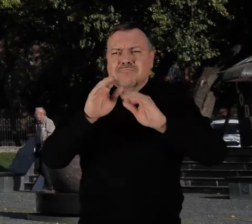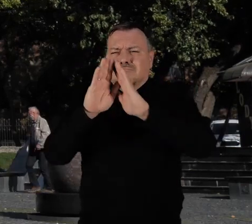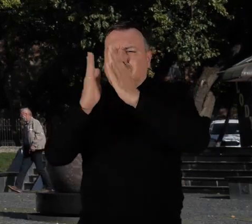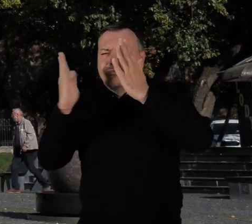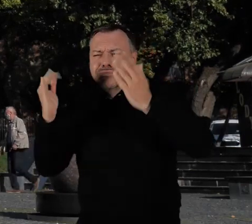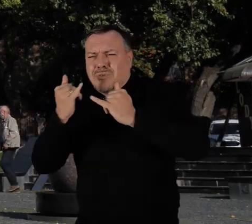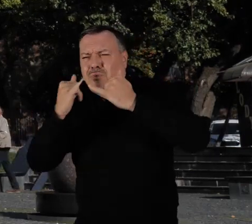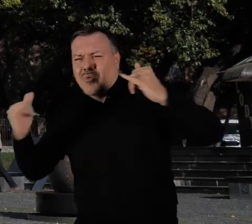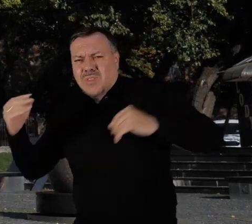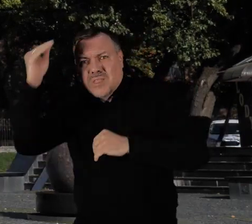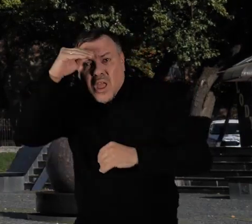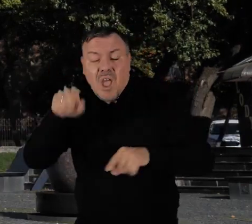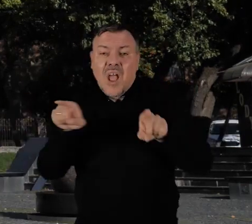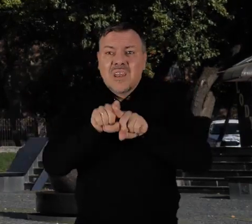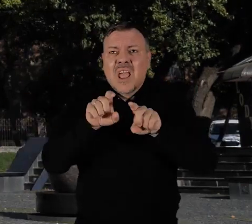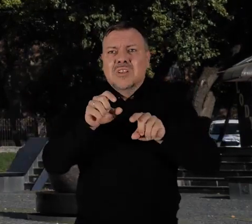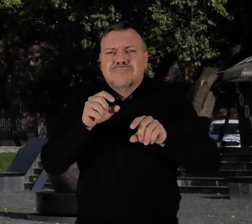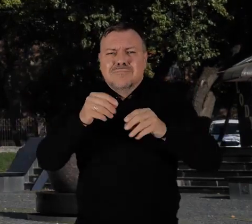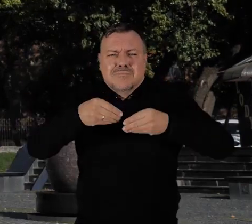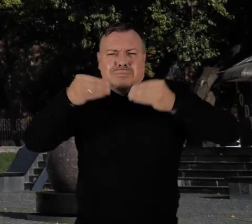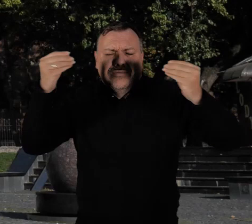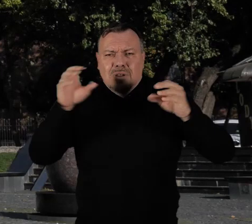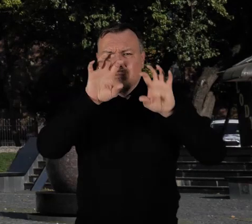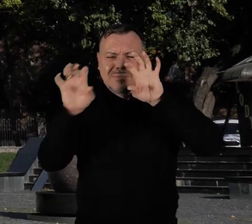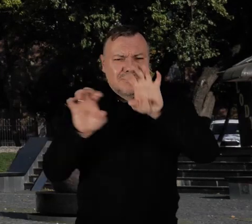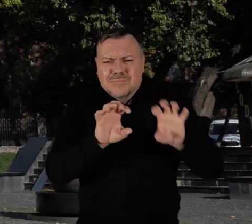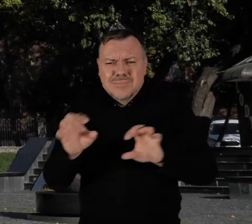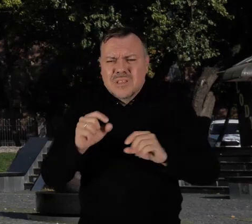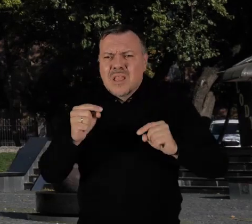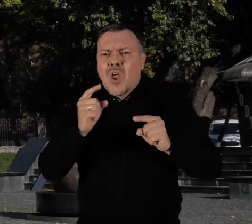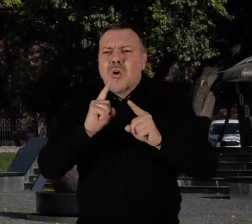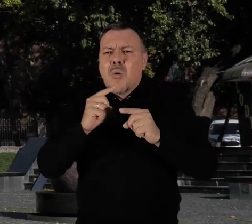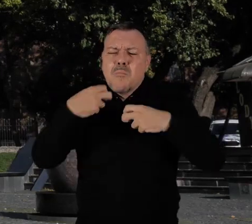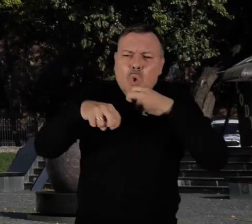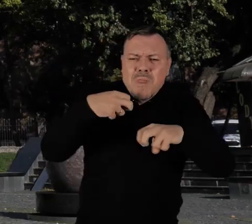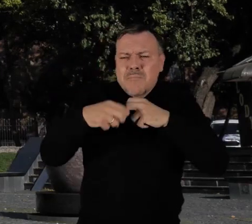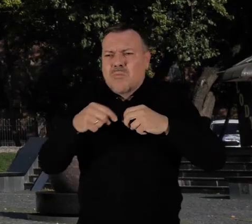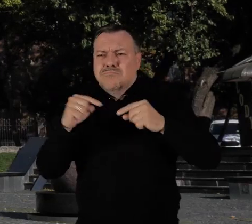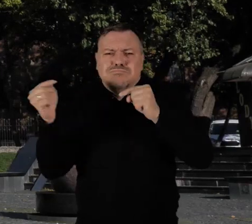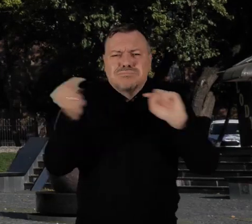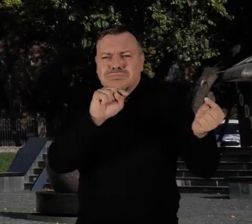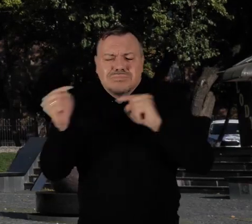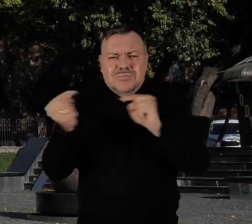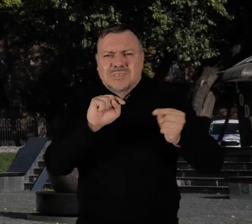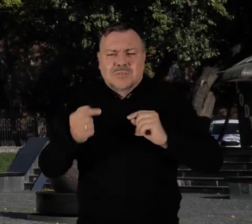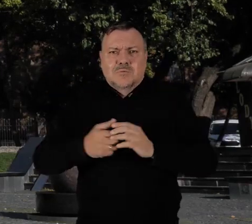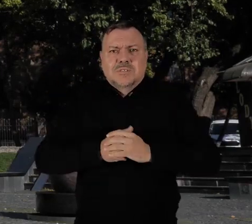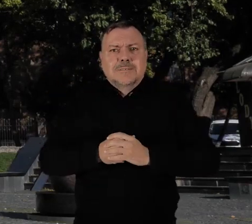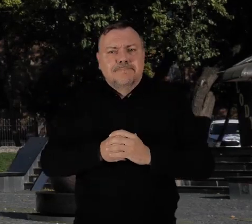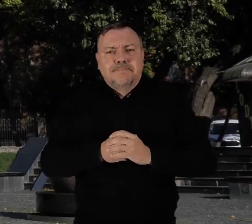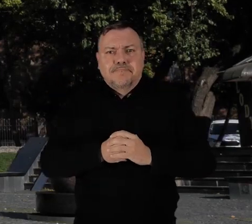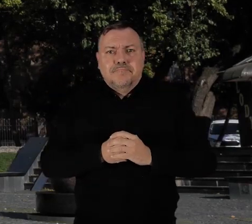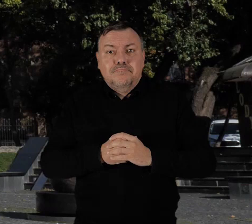naukowych, lecz również rozbudowały zestaw filozoficznych i teologicznych problemów, twierdzeń, technik argumentacji i